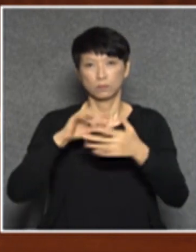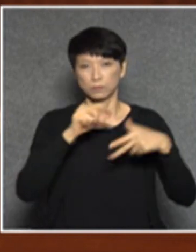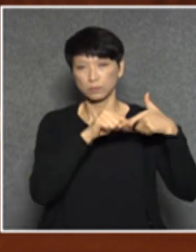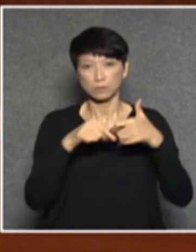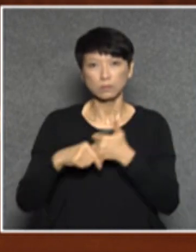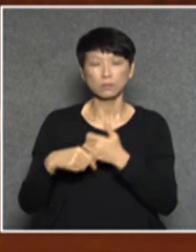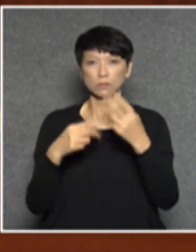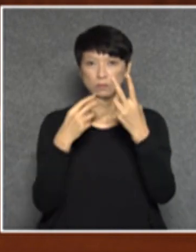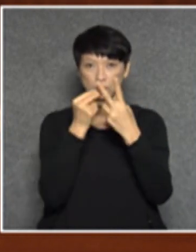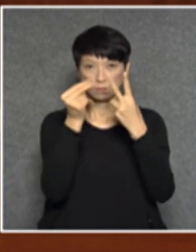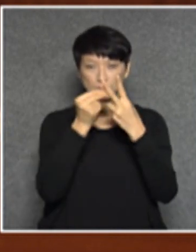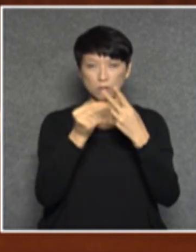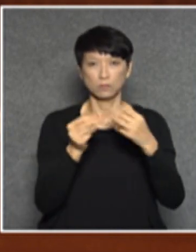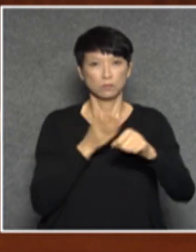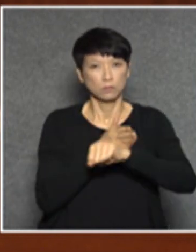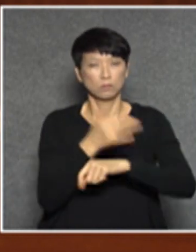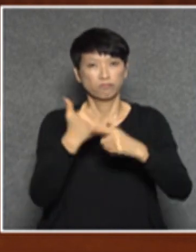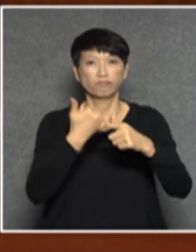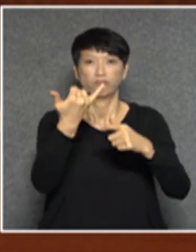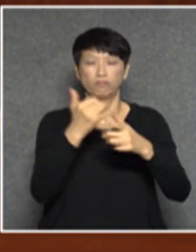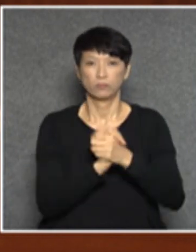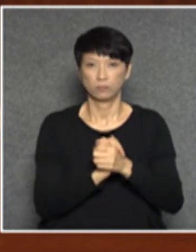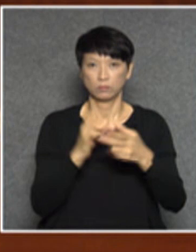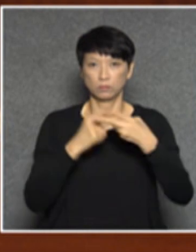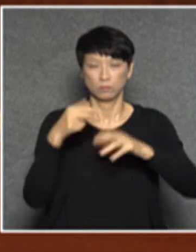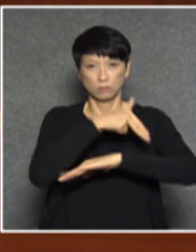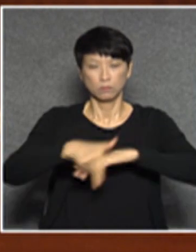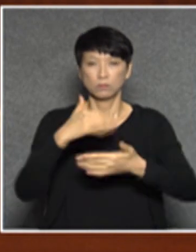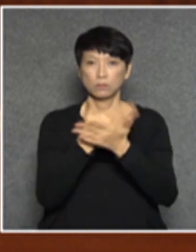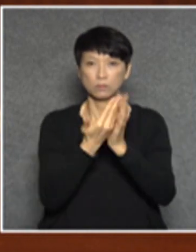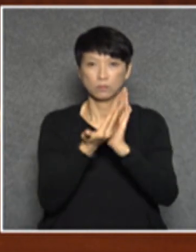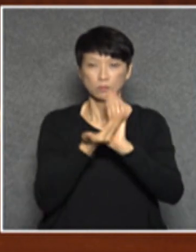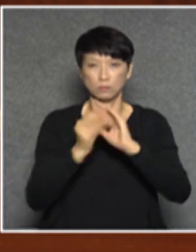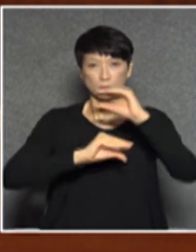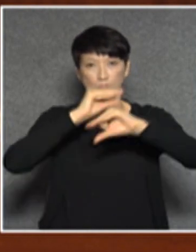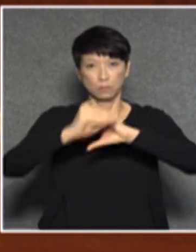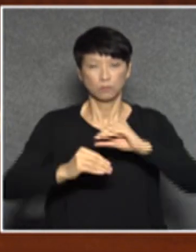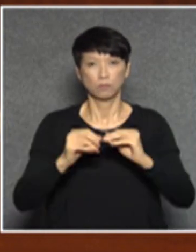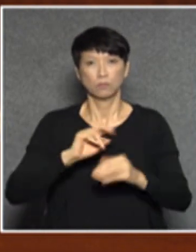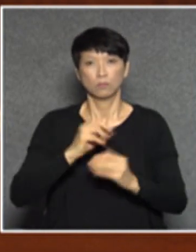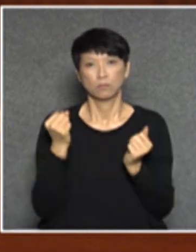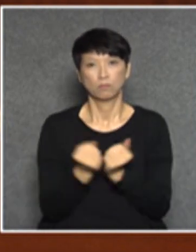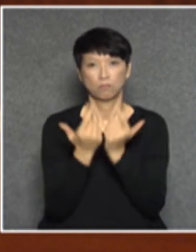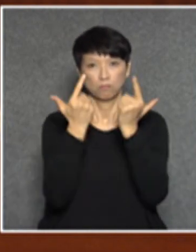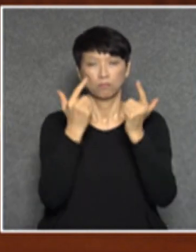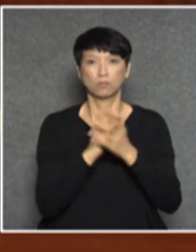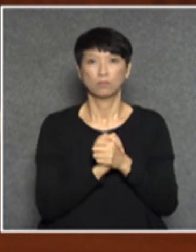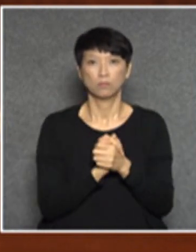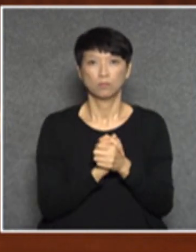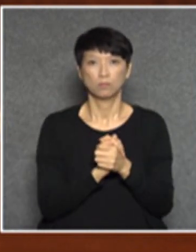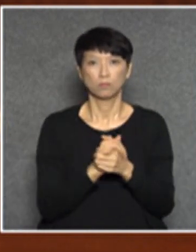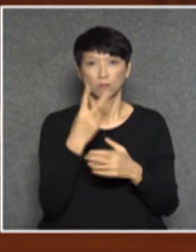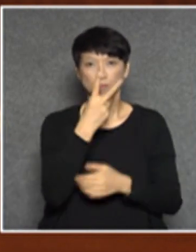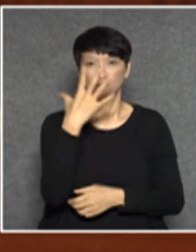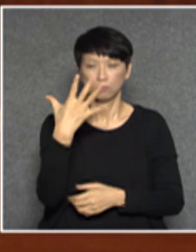誤超過6個月，工程造價亦都因為建造價格上升而上升了25億元。